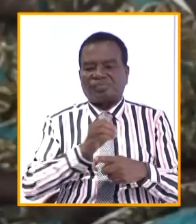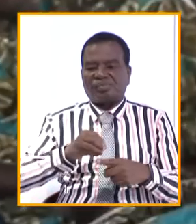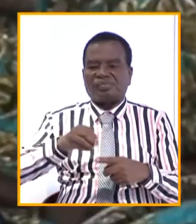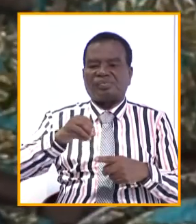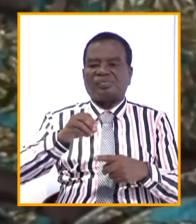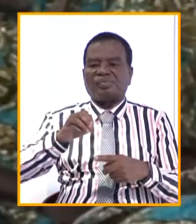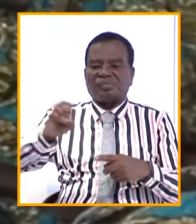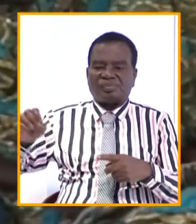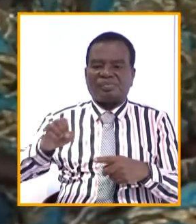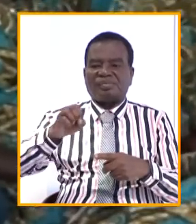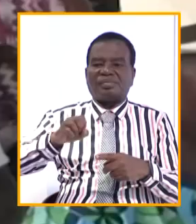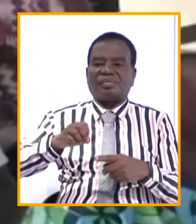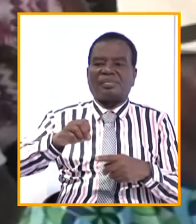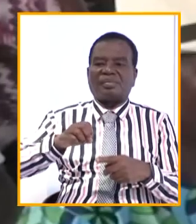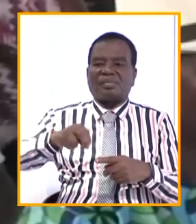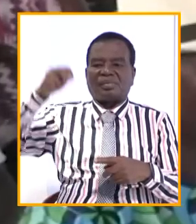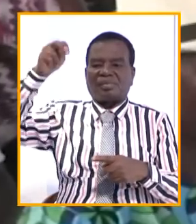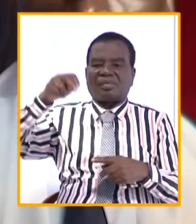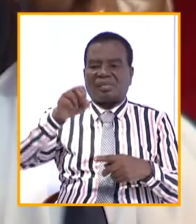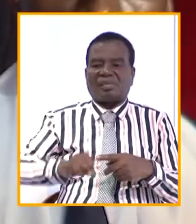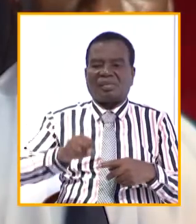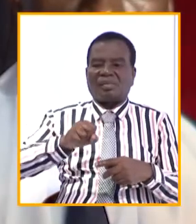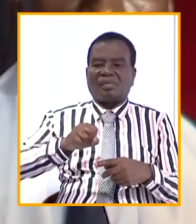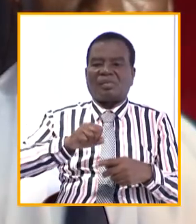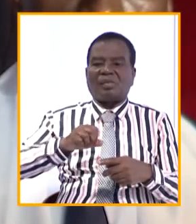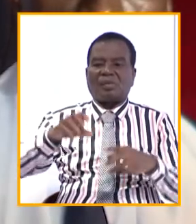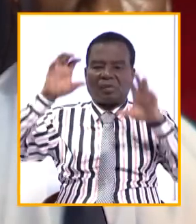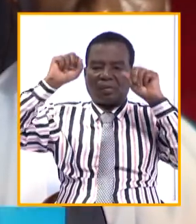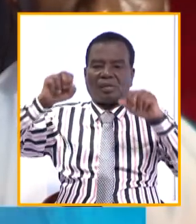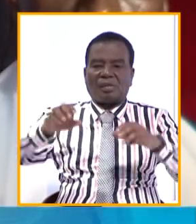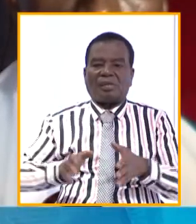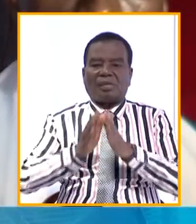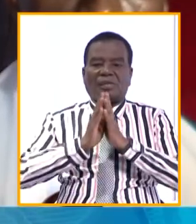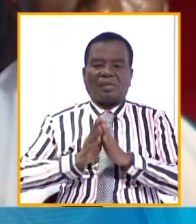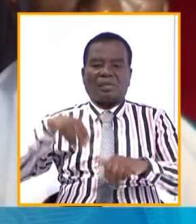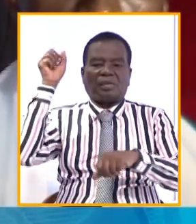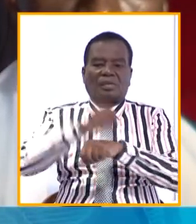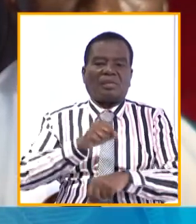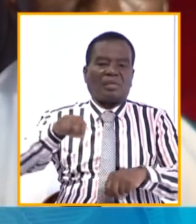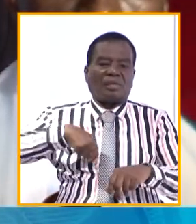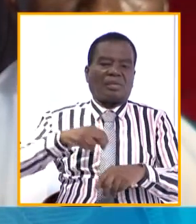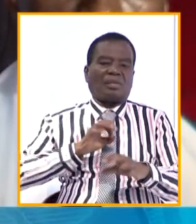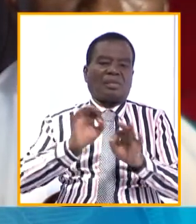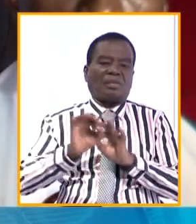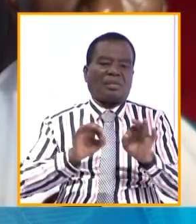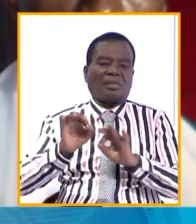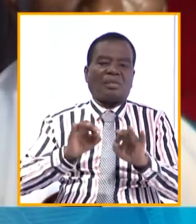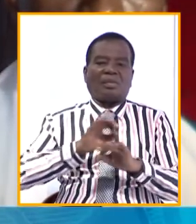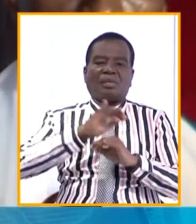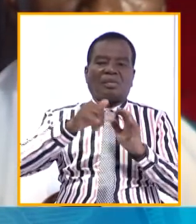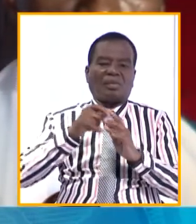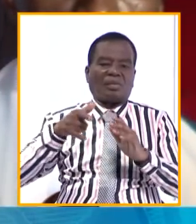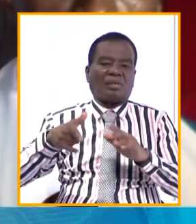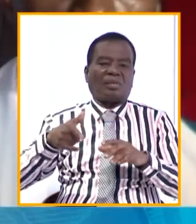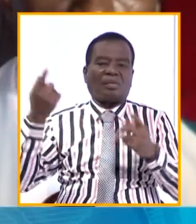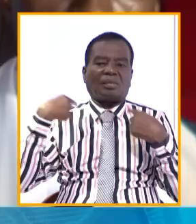nord et au sud. Le président nous a demandé de gagner. Il nous a motivés, il nous a expliqué les challenges lors